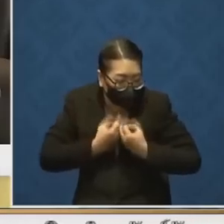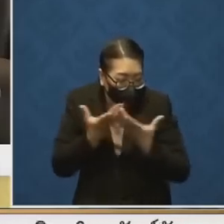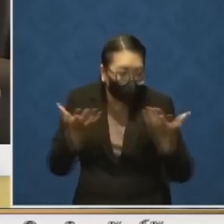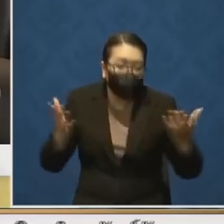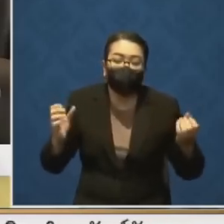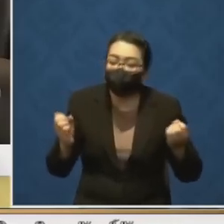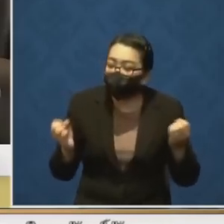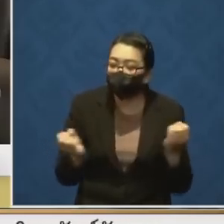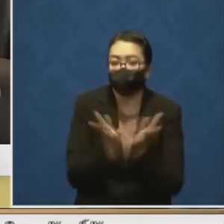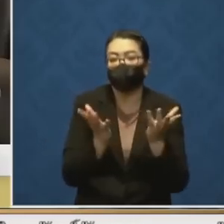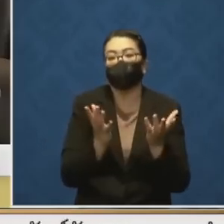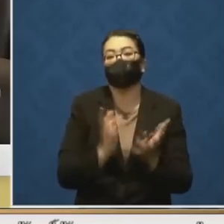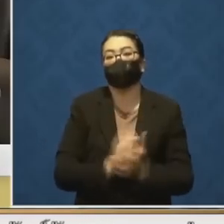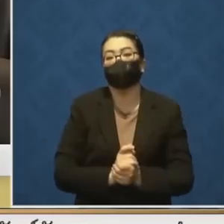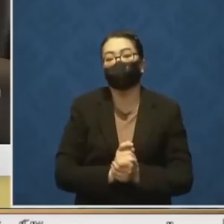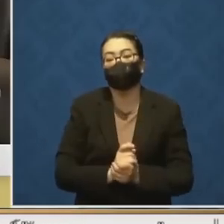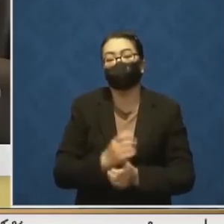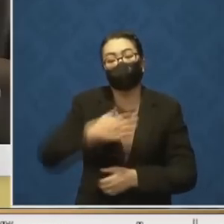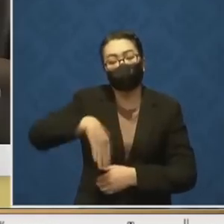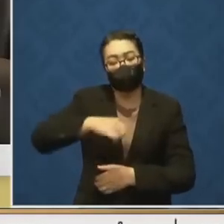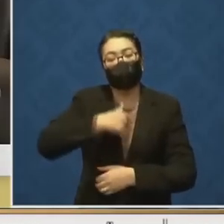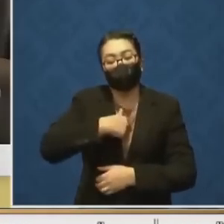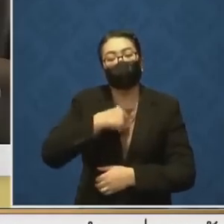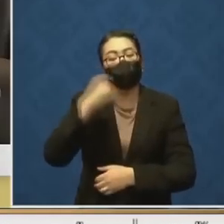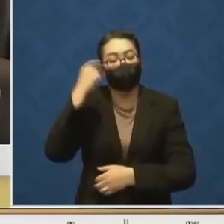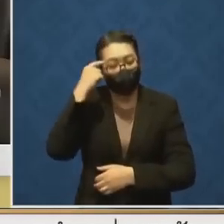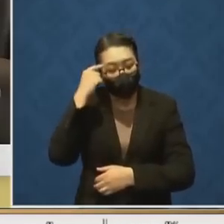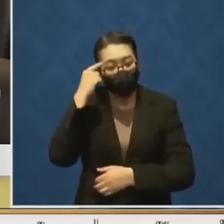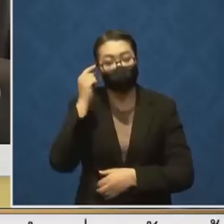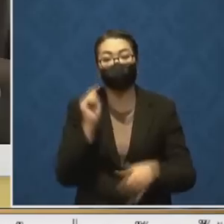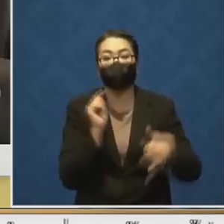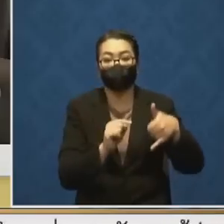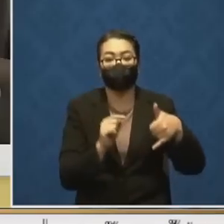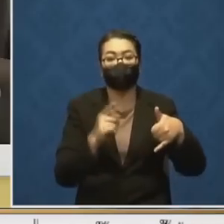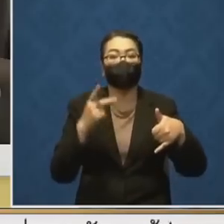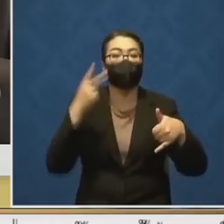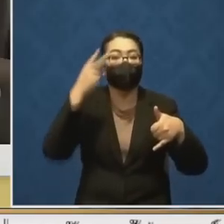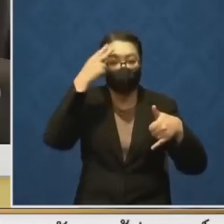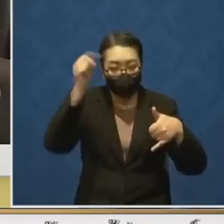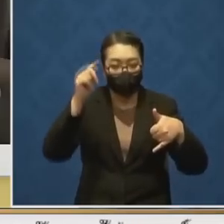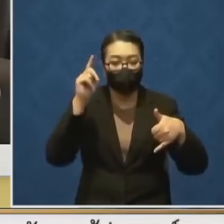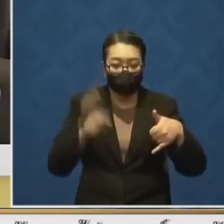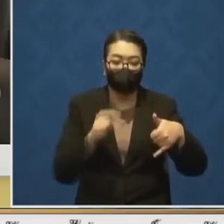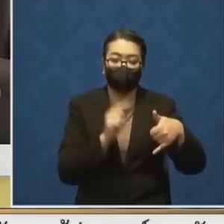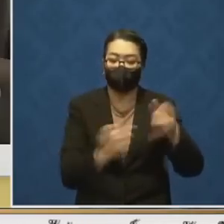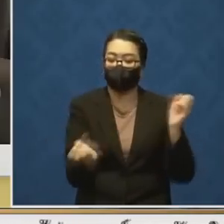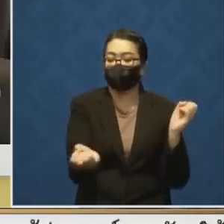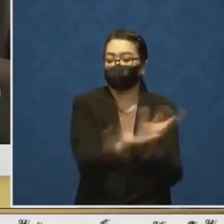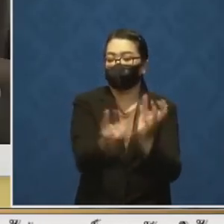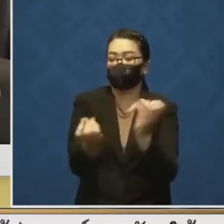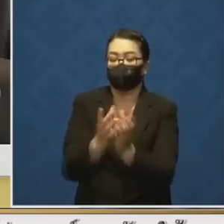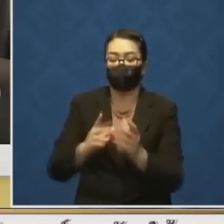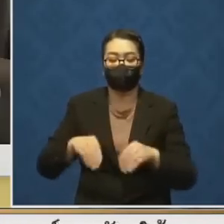และทฉัน มนใจว่าผลเอกปยุตจรรรรรรรรรรรรรรร